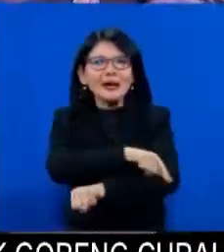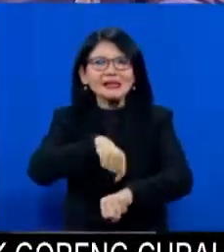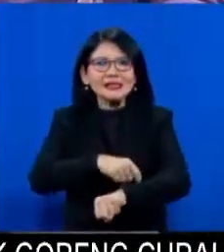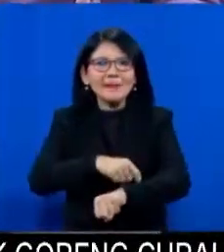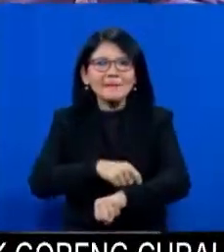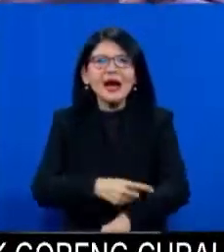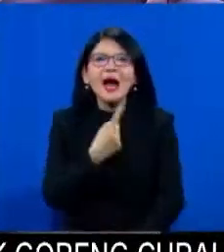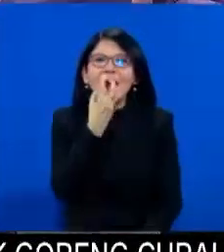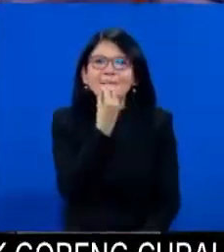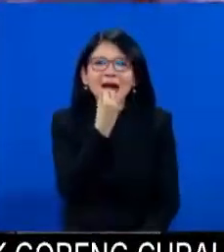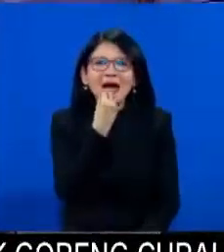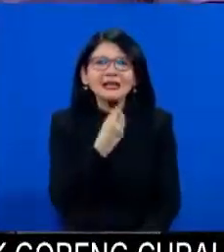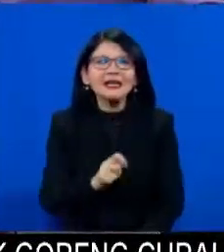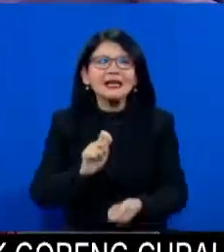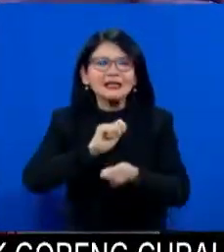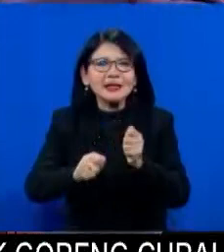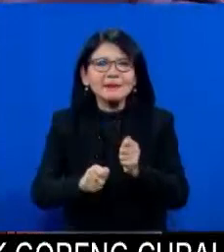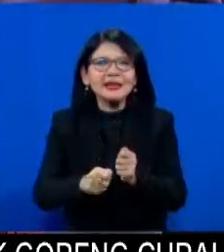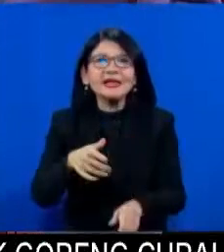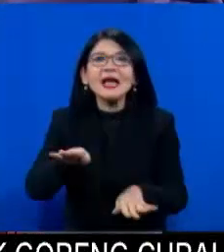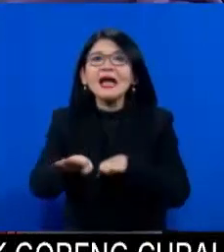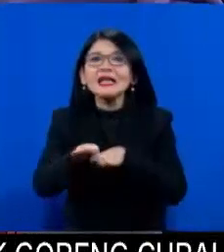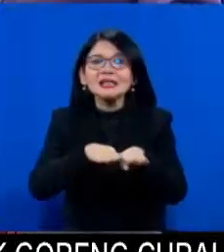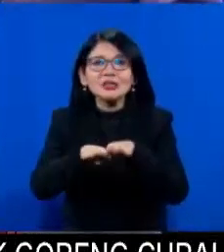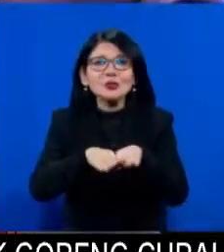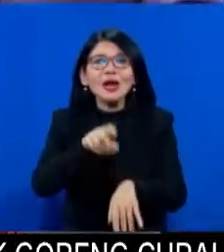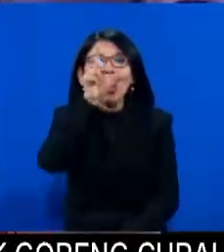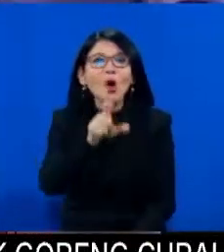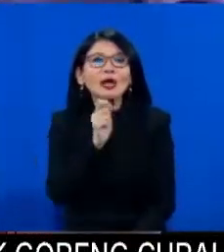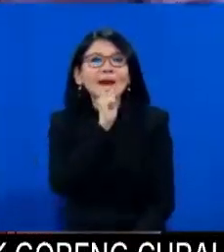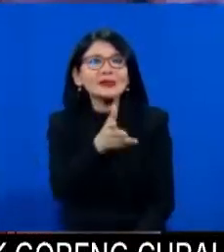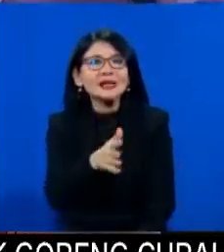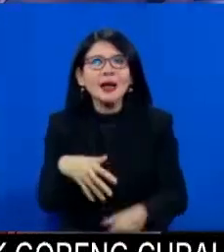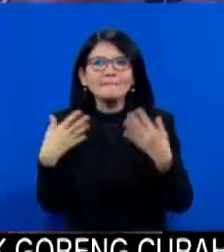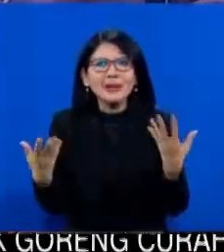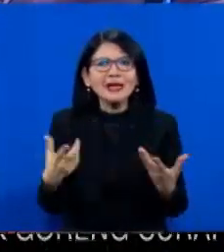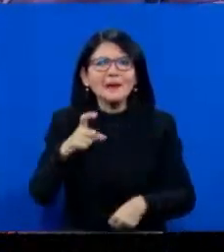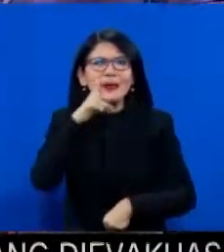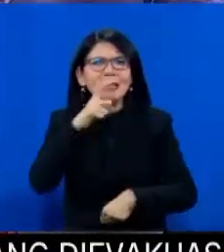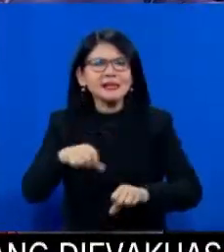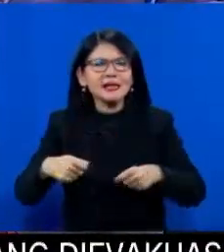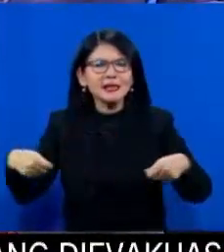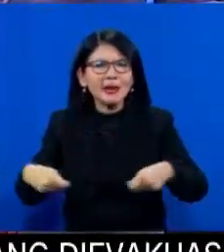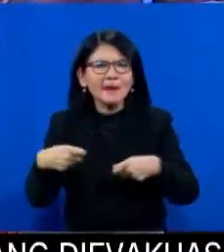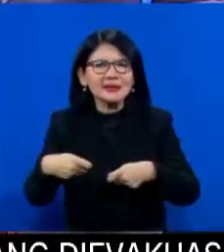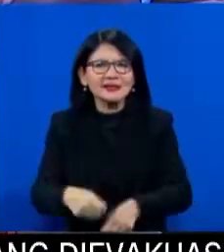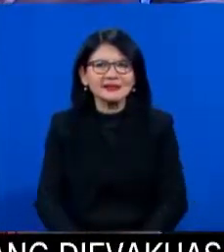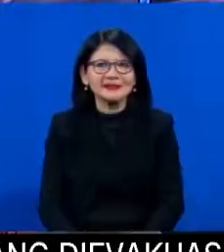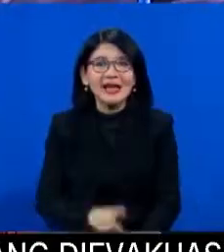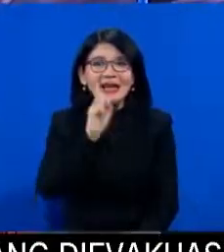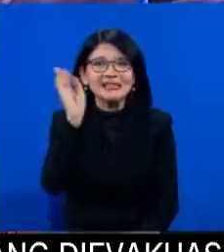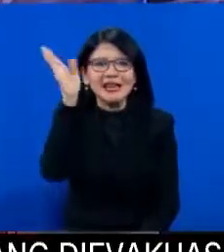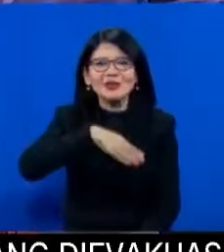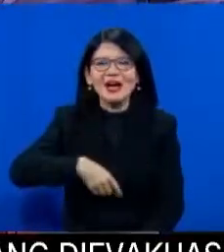menu dan sambalnya dibuat sesuai dengan pesanan. Waduh, bagaimana mengerjakannya? Berikut sehari menjadi penjual olahan penyet